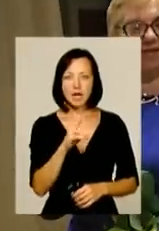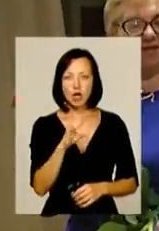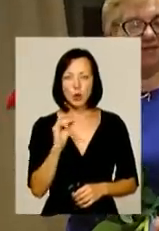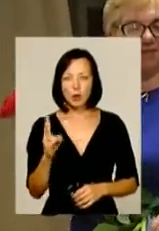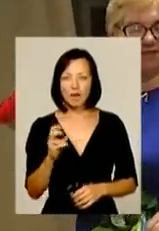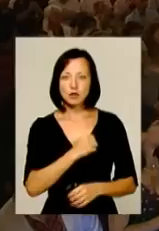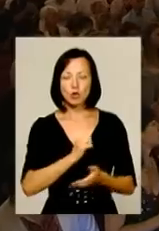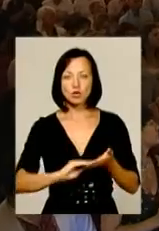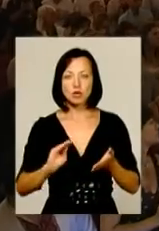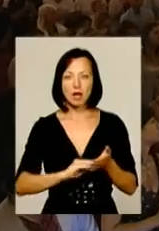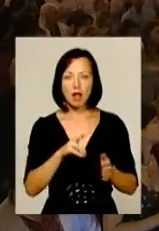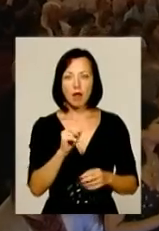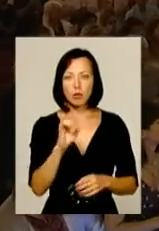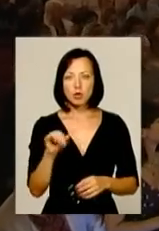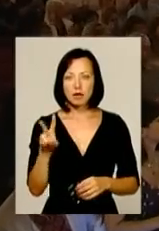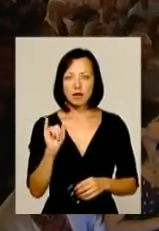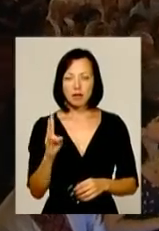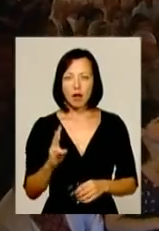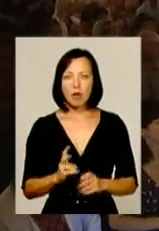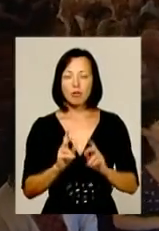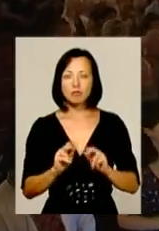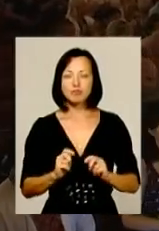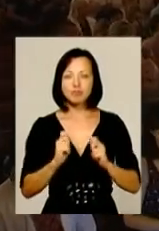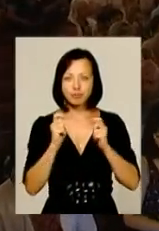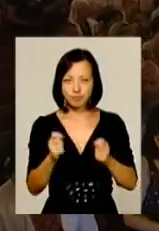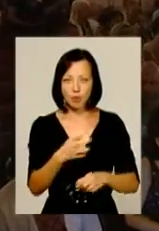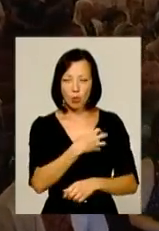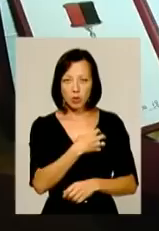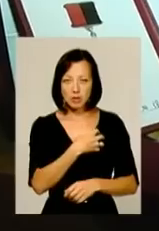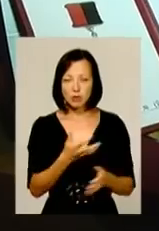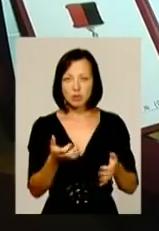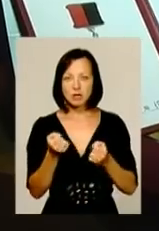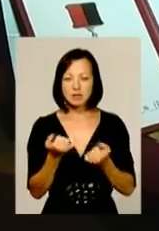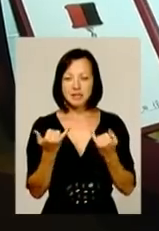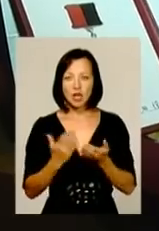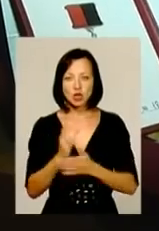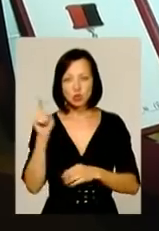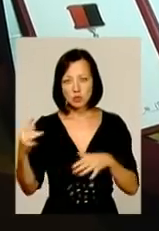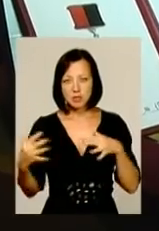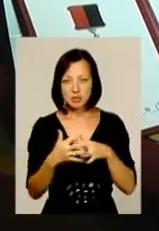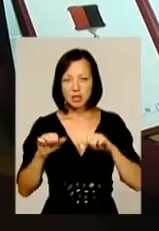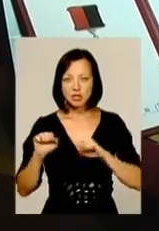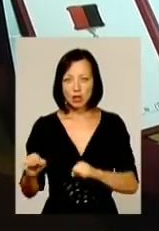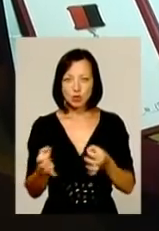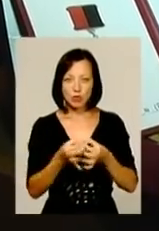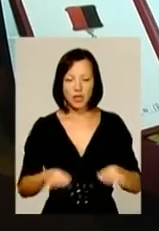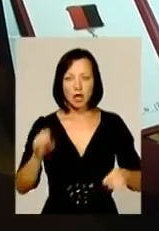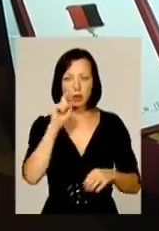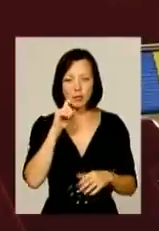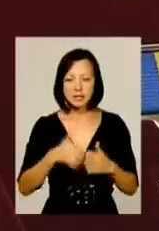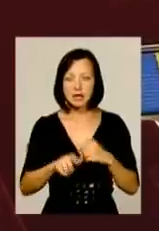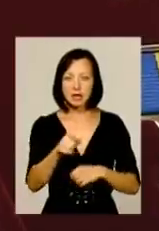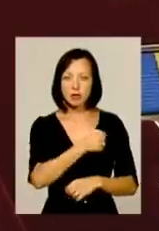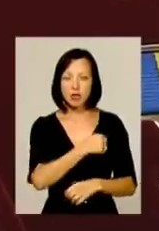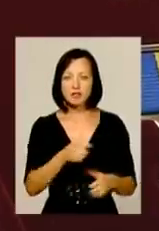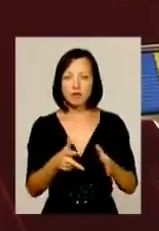військового журналіста Дмитра Лабудкіна. Почесний орден отримали й ті, хто зараз служить на передовій, захищаючи суверенітет України. Серед них